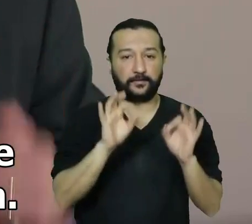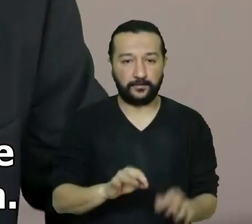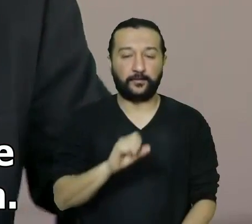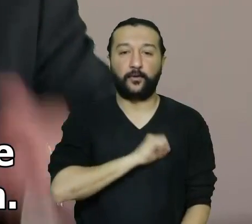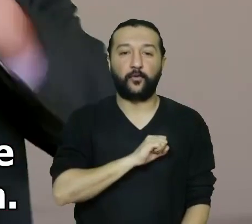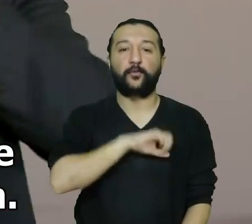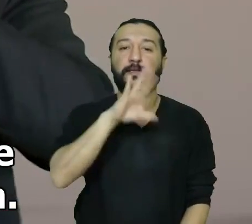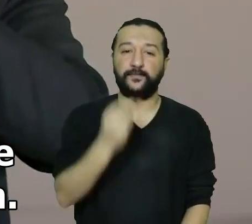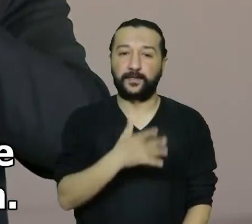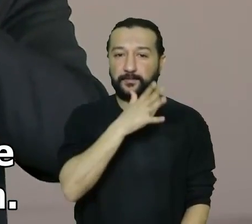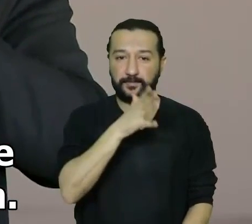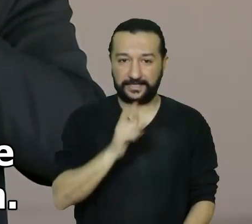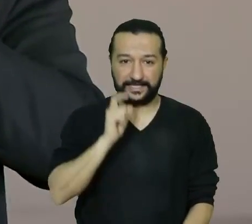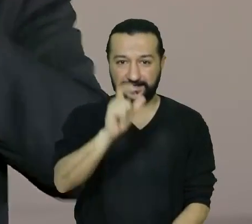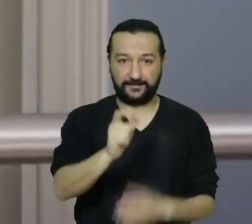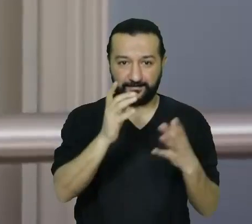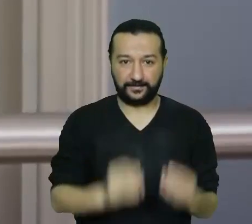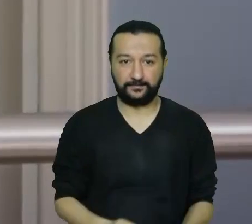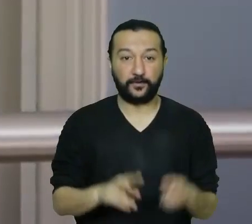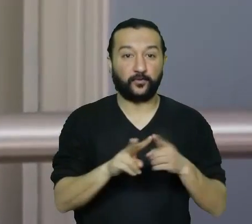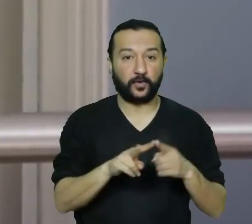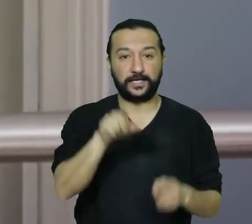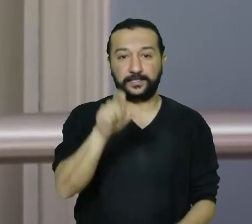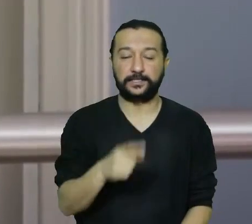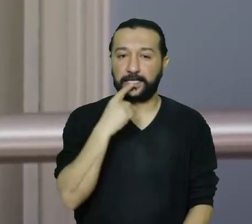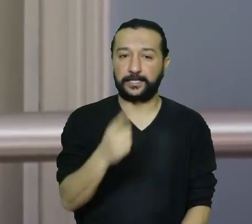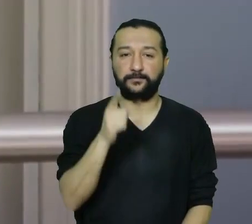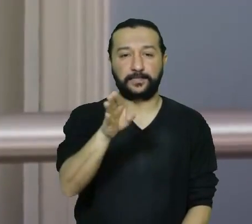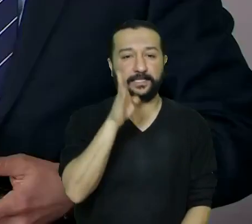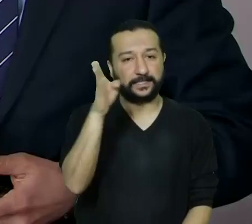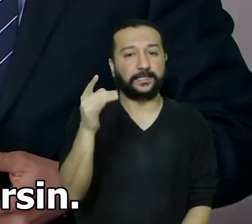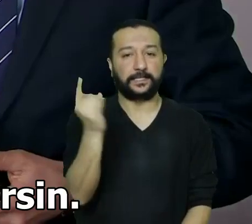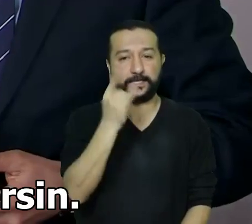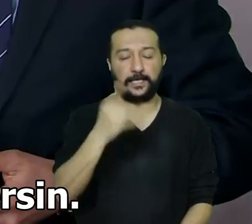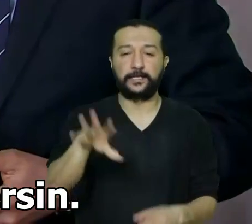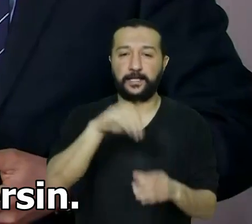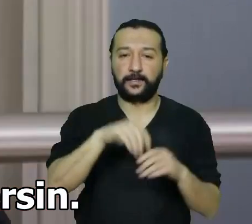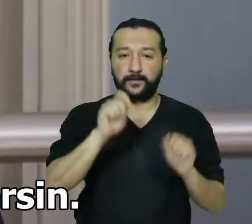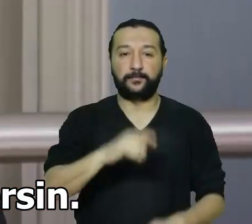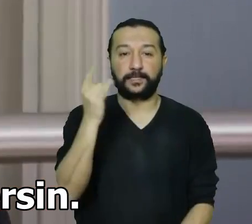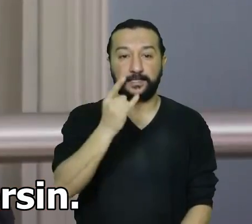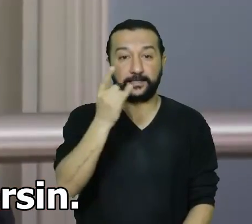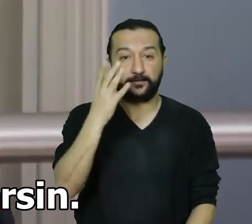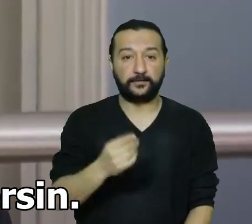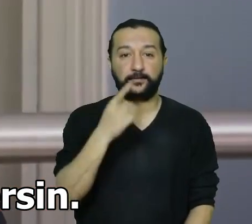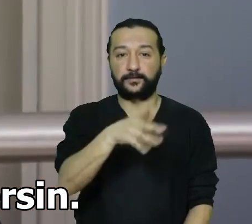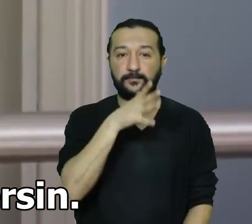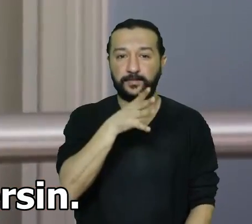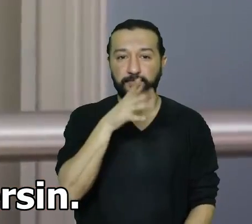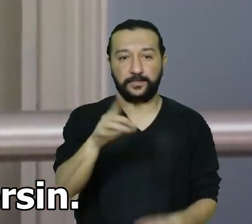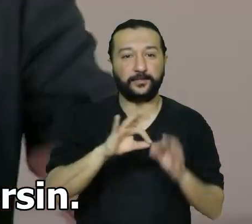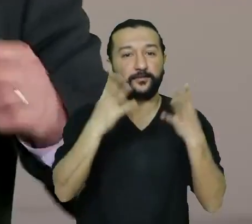ödüm patlamazsa ve bilmeceye cevap verirsem. Nurhancığım dediğim gibi git gez dolaş, dolaşırken de